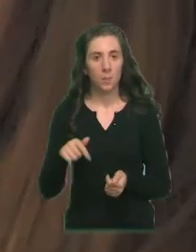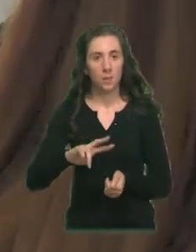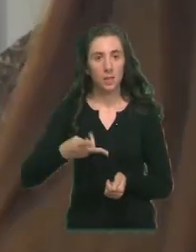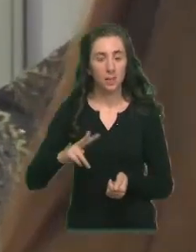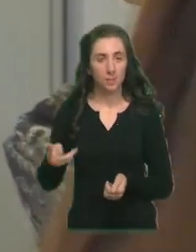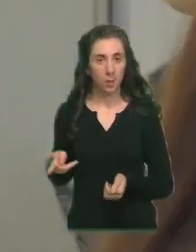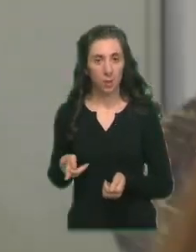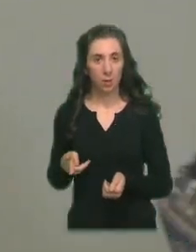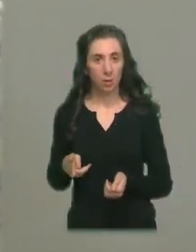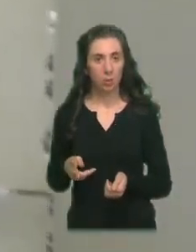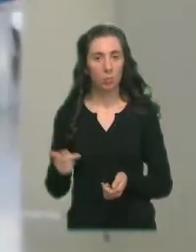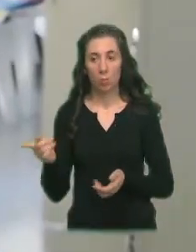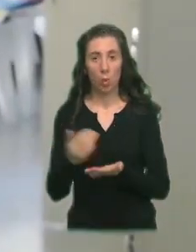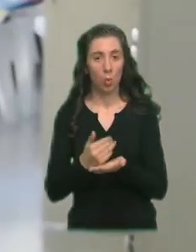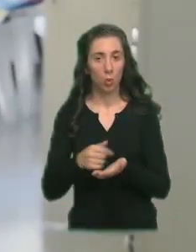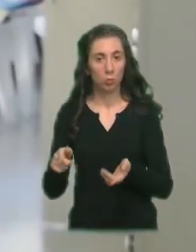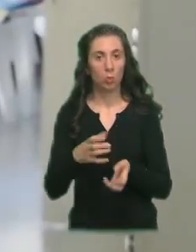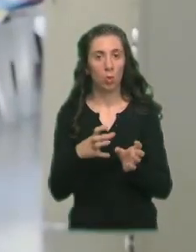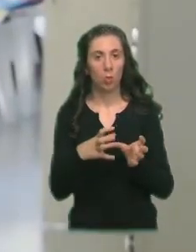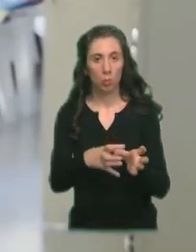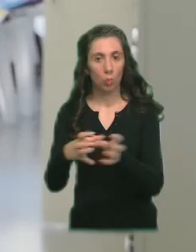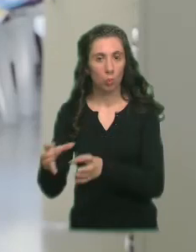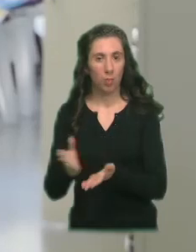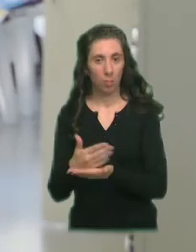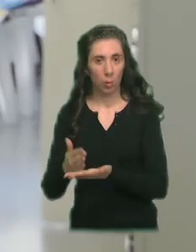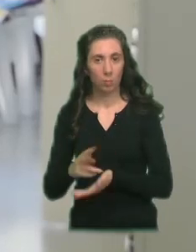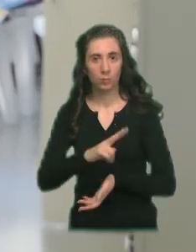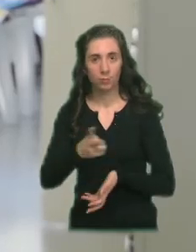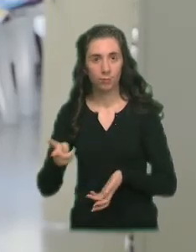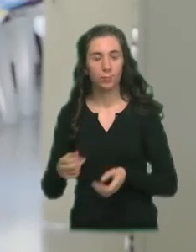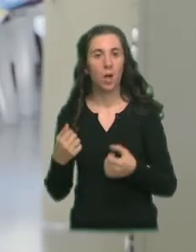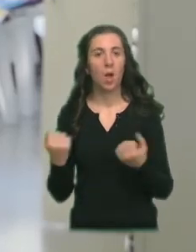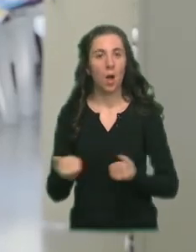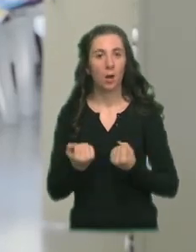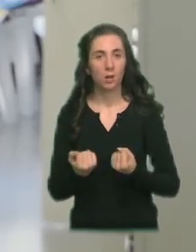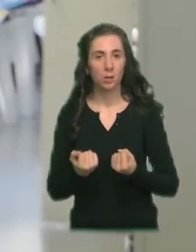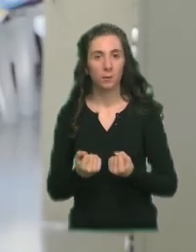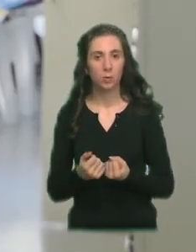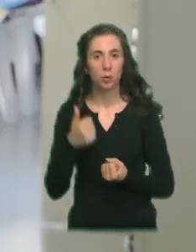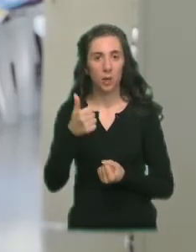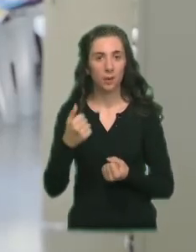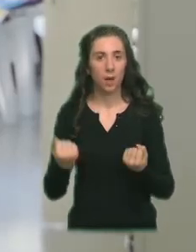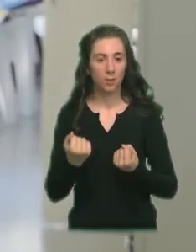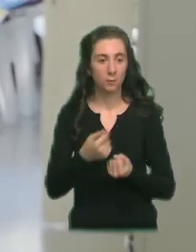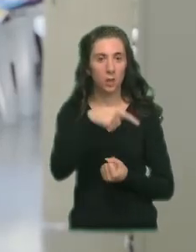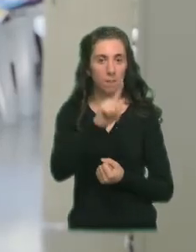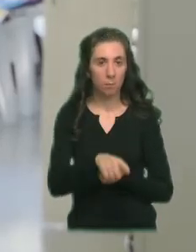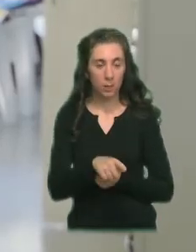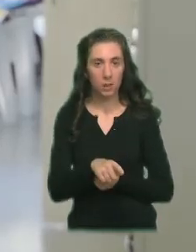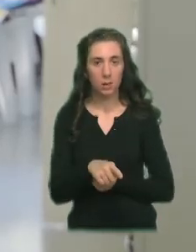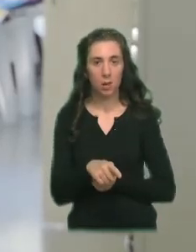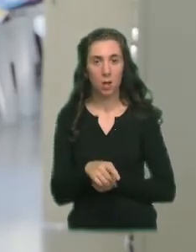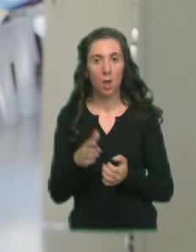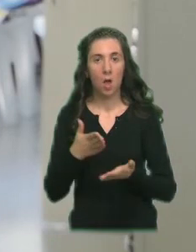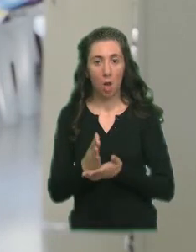se izmjenjujemo, zapravo korisnici su podijeljeni po grupama i izmjenjuju se po aktivnostima, ostaju u jednoj aktivnosti mjesec dana.